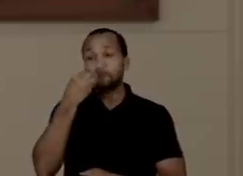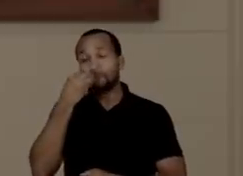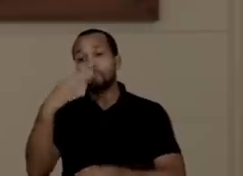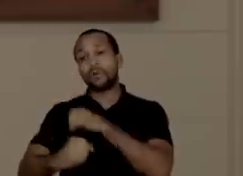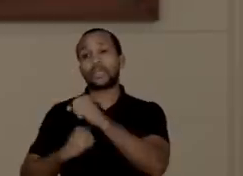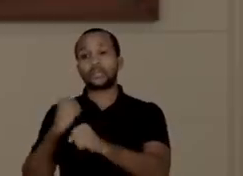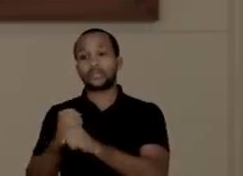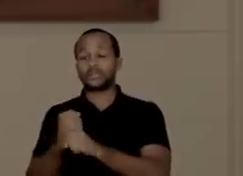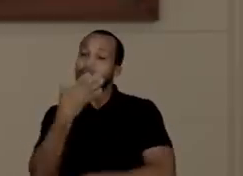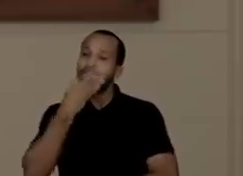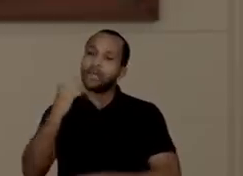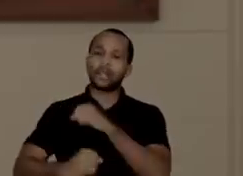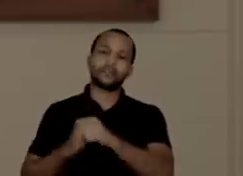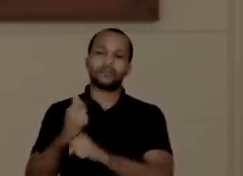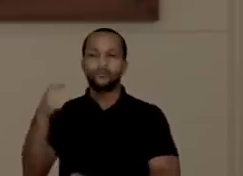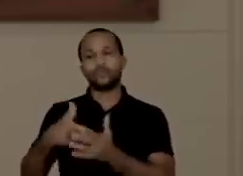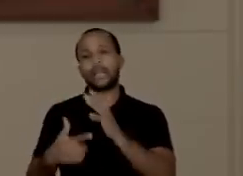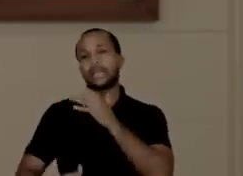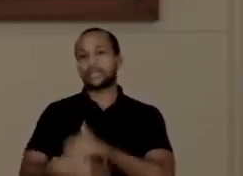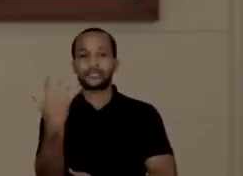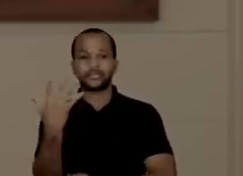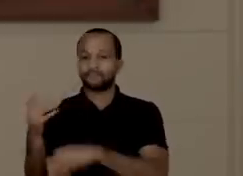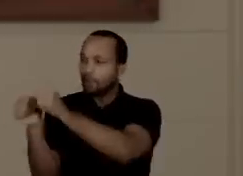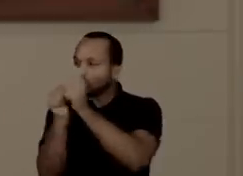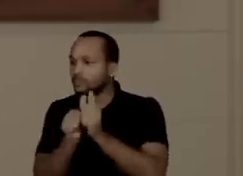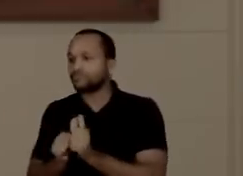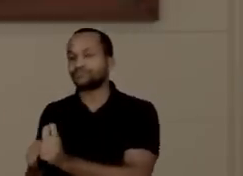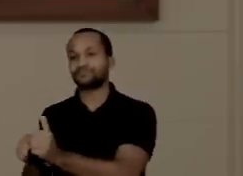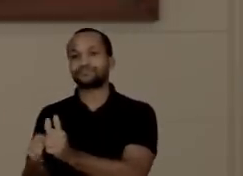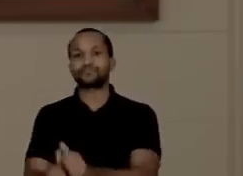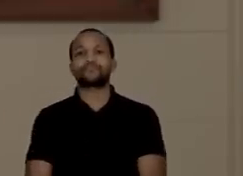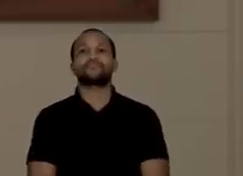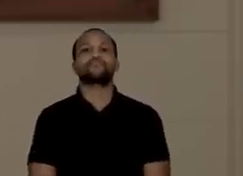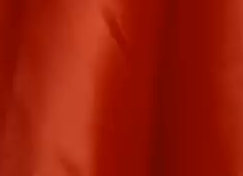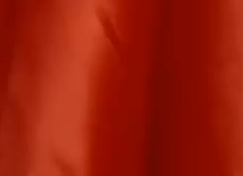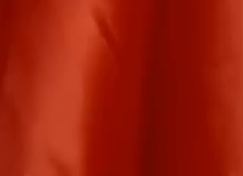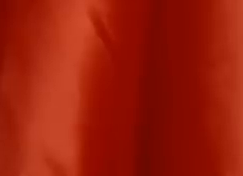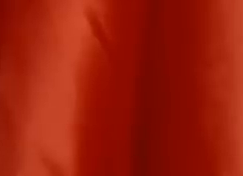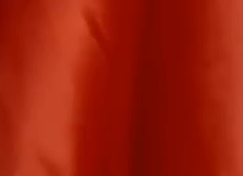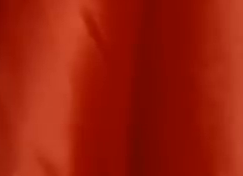une très bonne et très belle année 2015 à partager avec les vôtres.